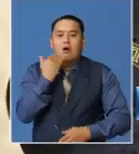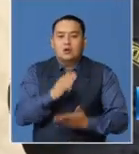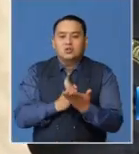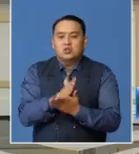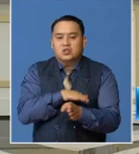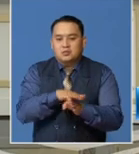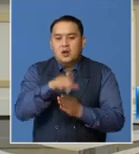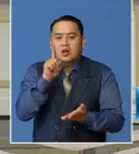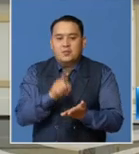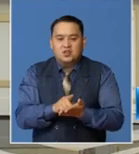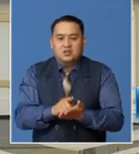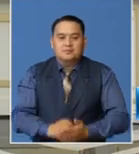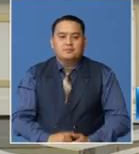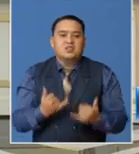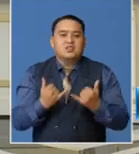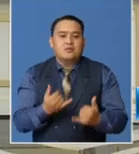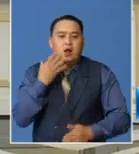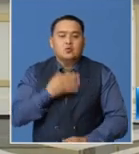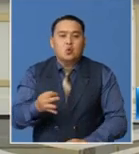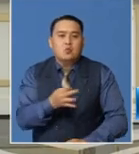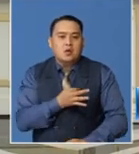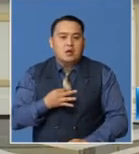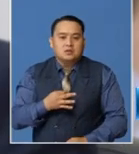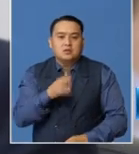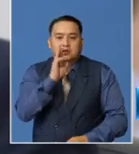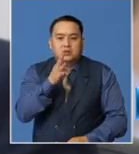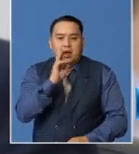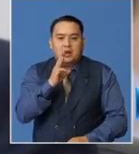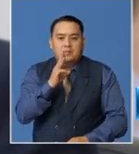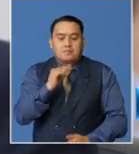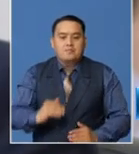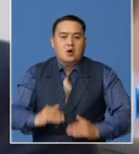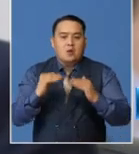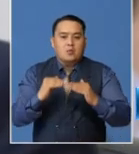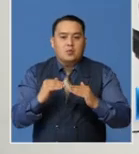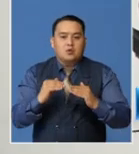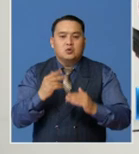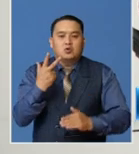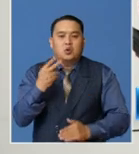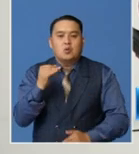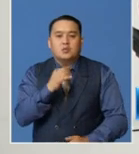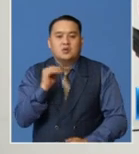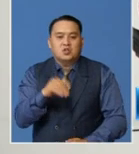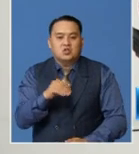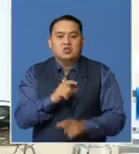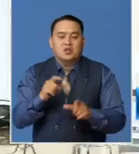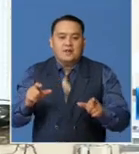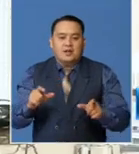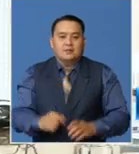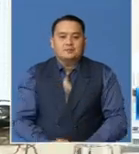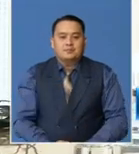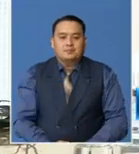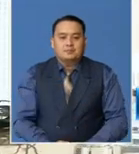исполнения обязанностей всего по алматинской области заработная плата повысится у более чем трех с половиной тысяч человек